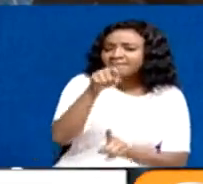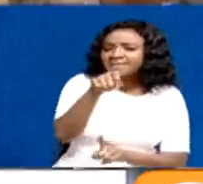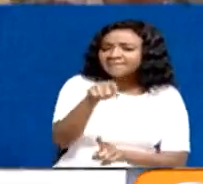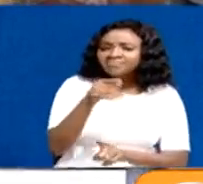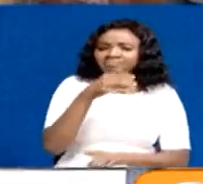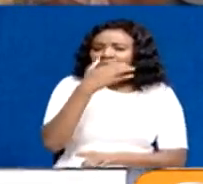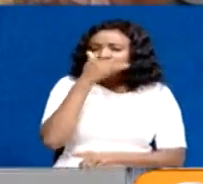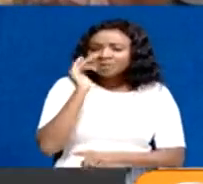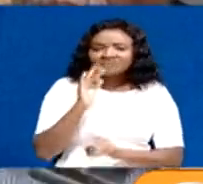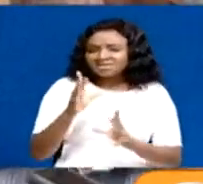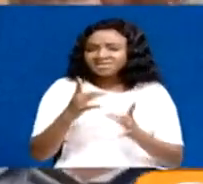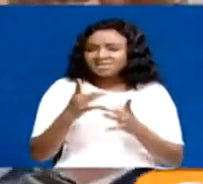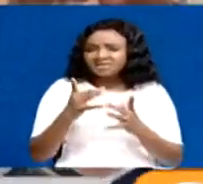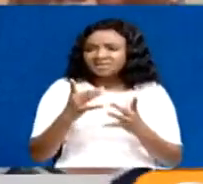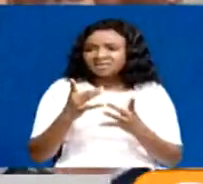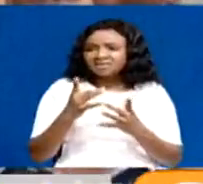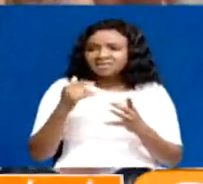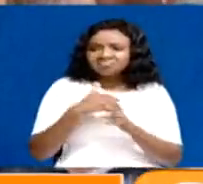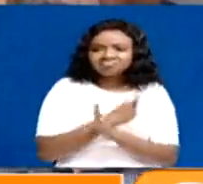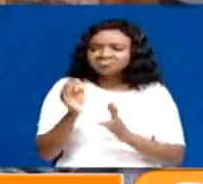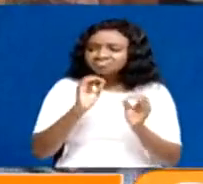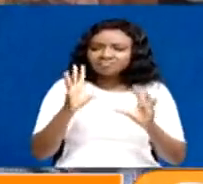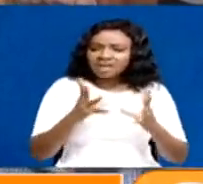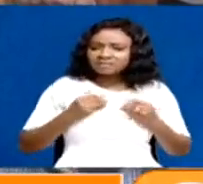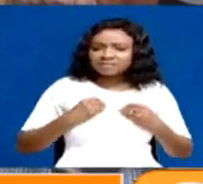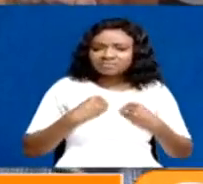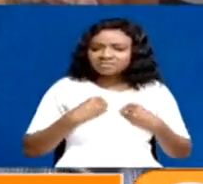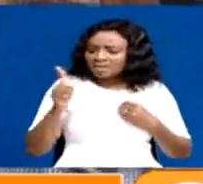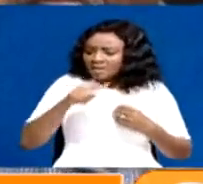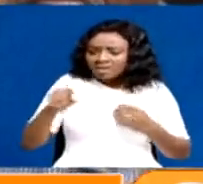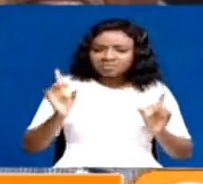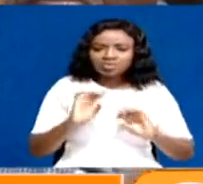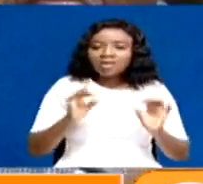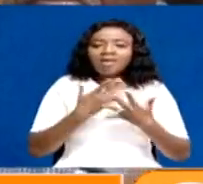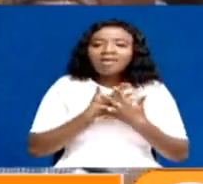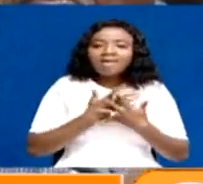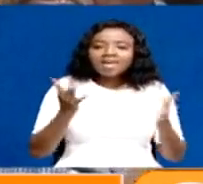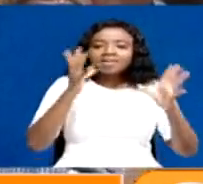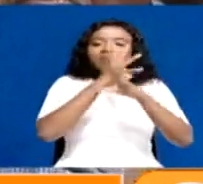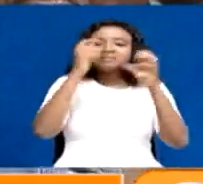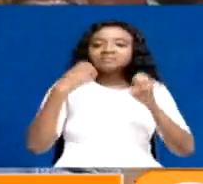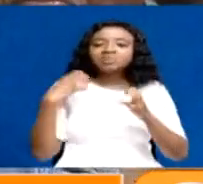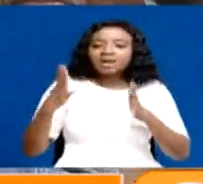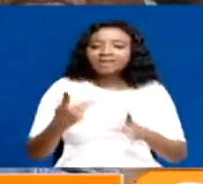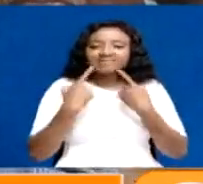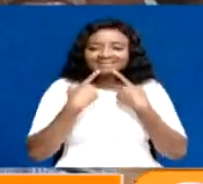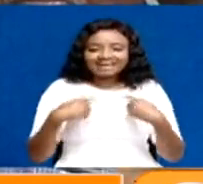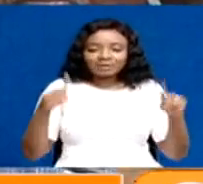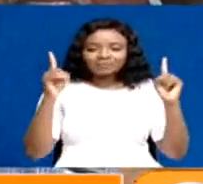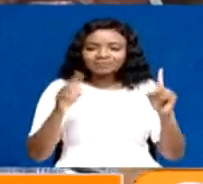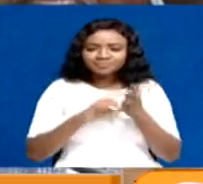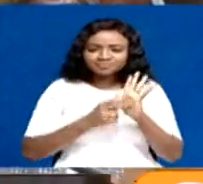declaration of intent by any presidential candidate does not in any way